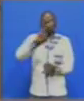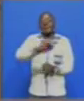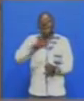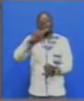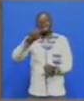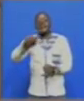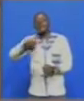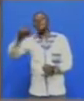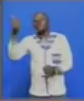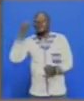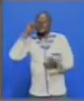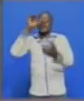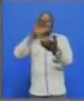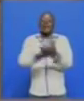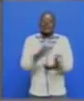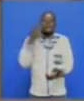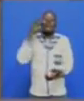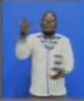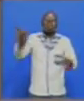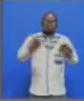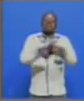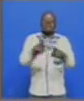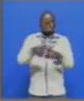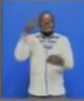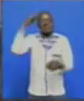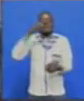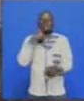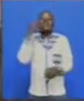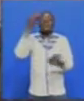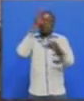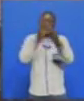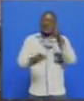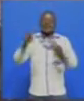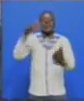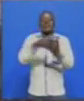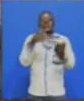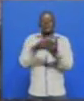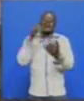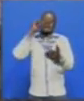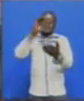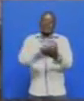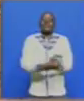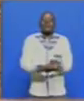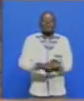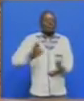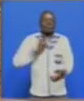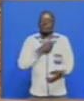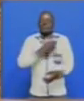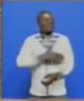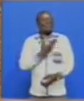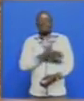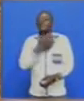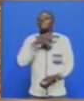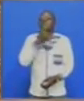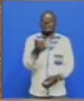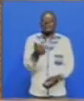les femmes, y voient tout de même une injustice organisée contre la jeune féminine. En tout cas, on n'est pas content.